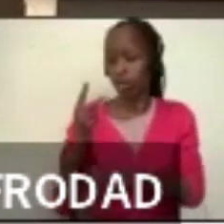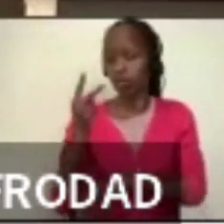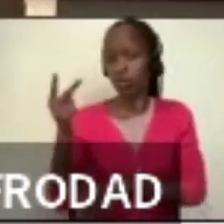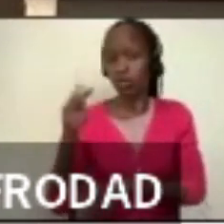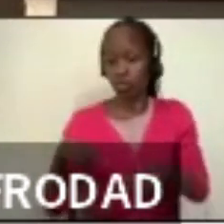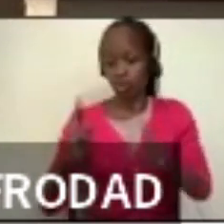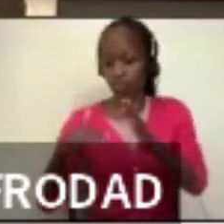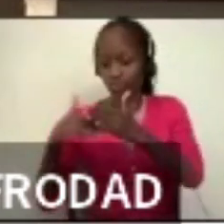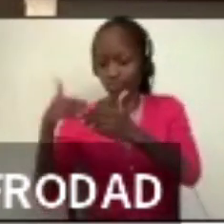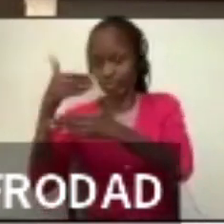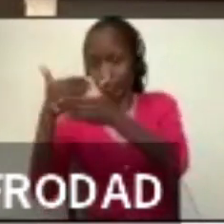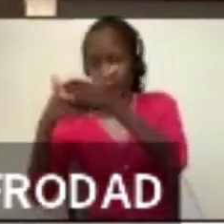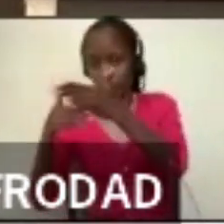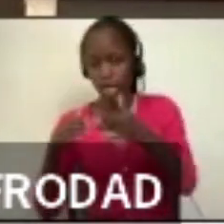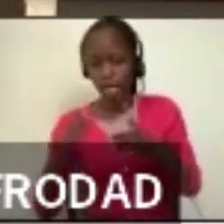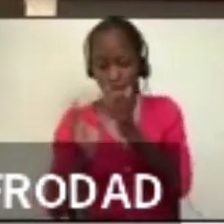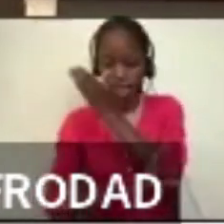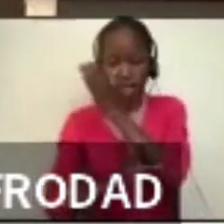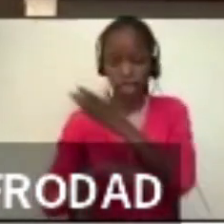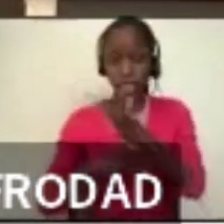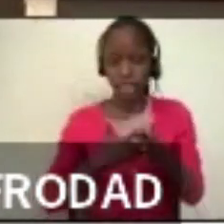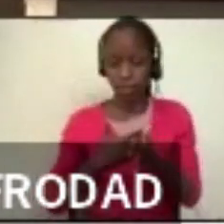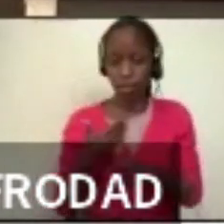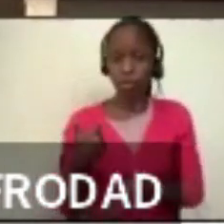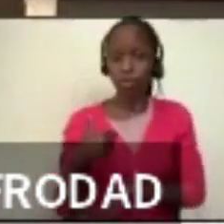Chez moi, au pays, il y a une route qui est en construction depuis 9 ans.